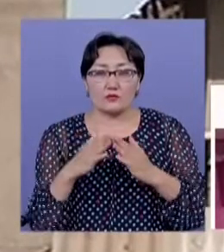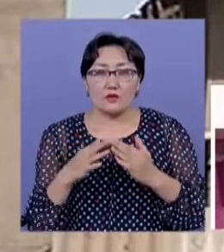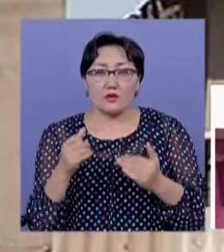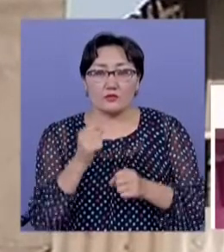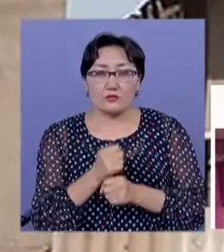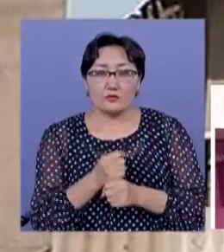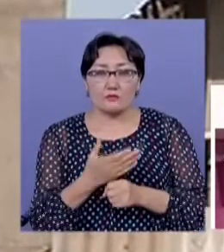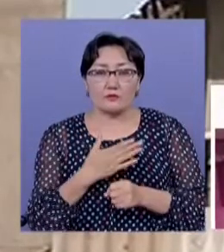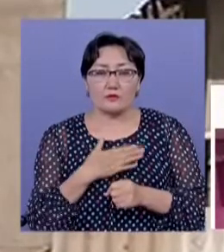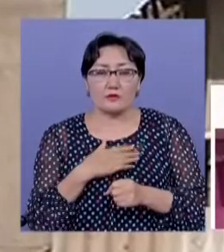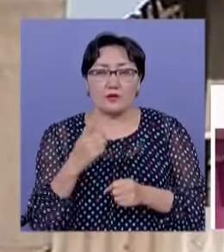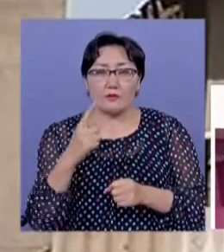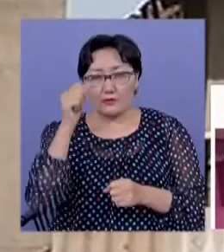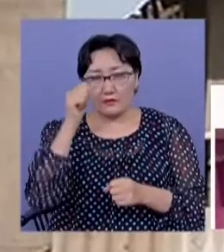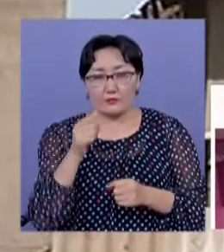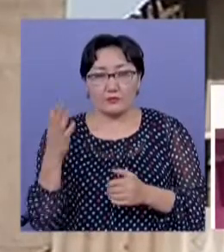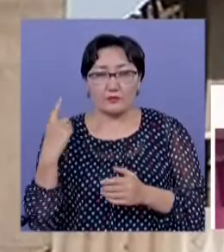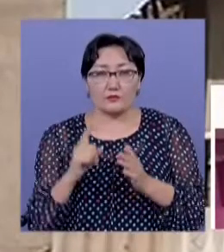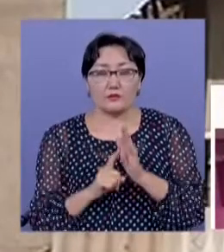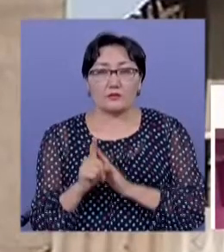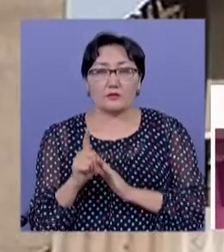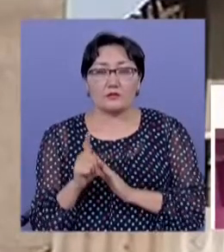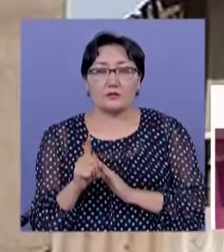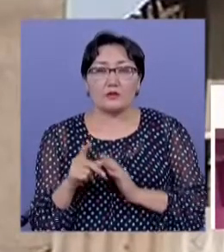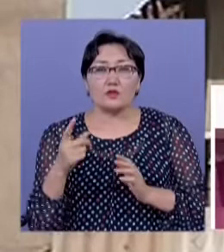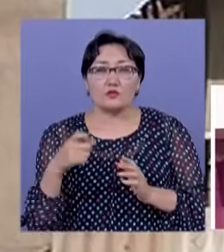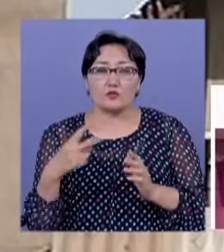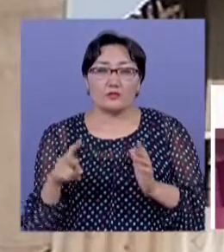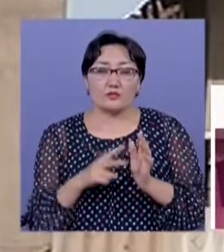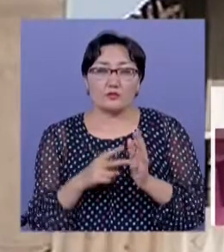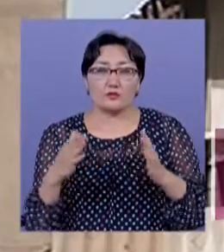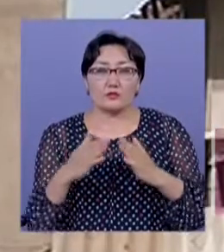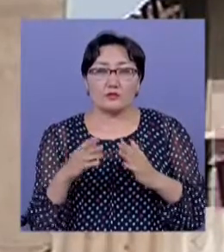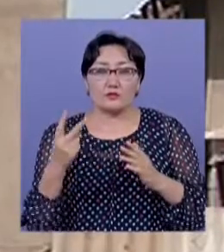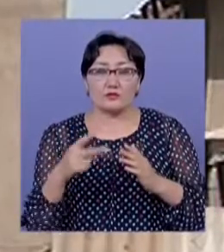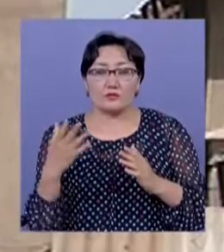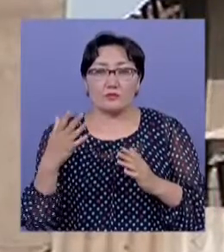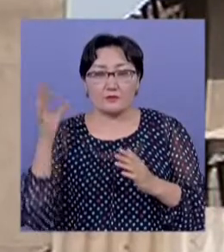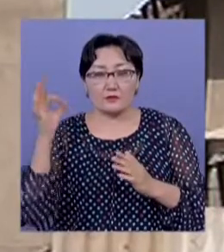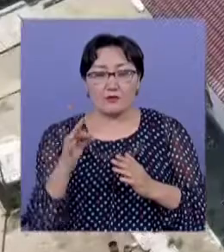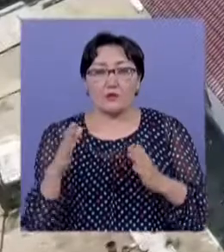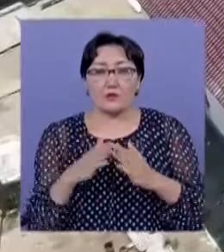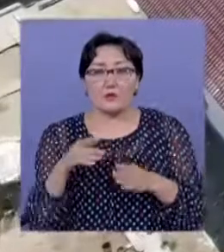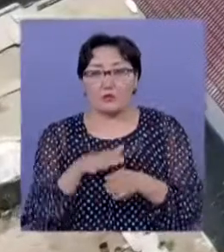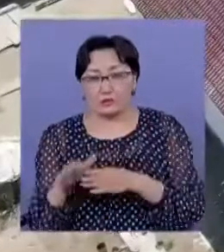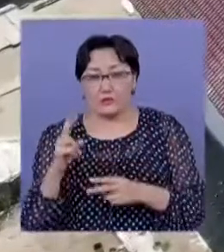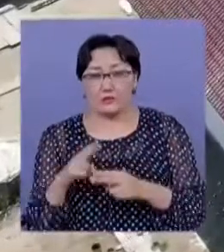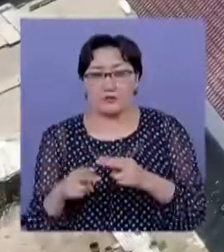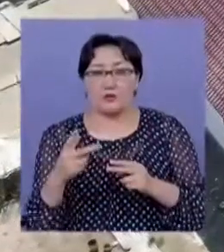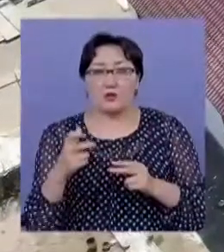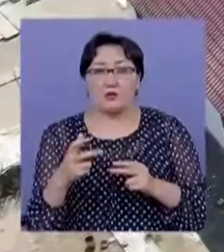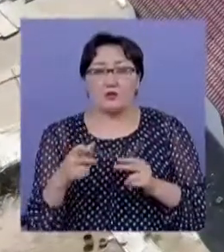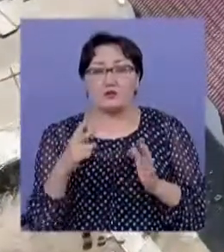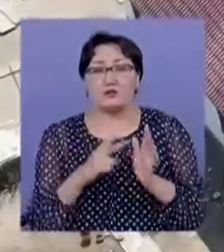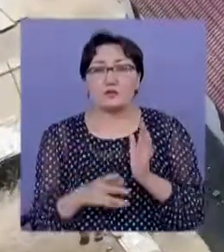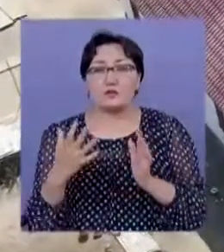қазір сол бір ай бұрын бастап кеткенбіз. Оның ішінде 127 үй, яғни 25% үйін толығынан бітіргенбіз. 375